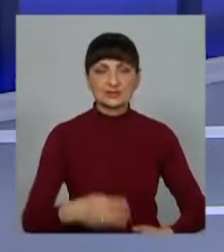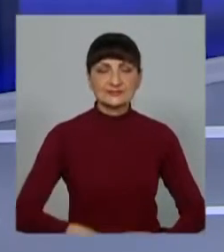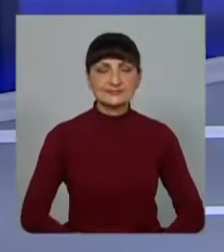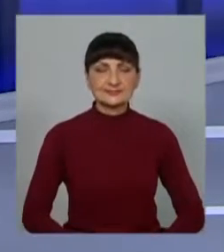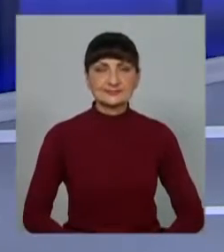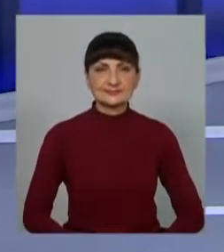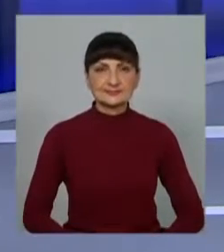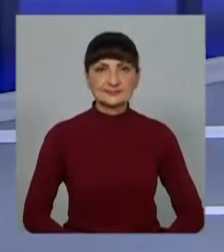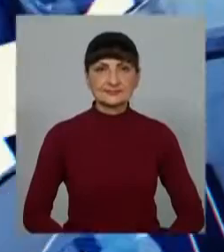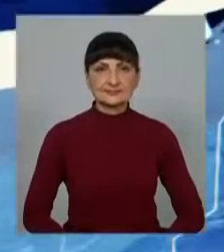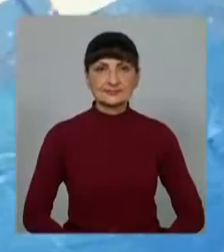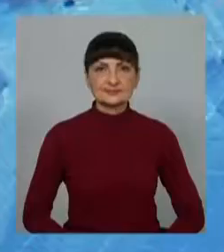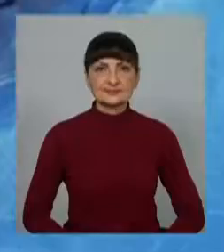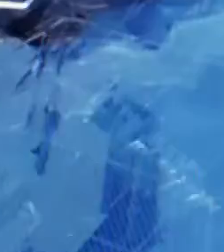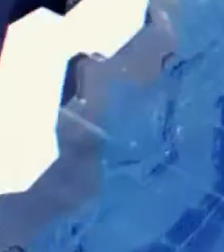выпуск.